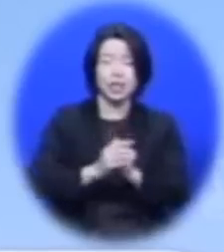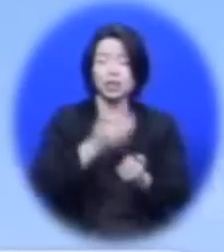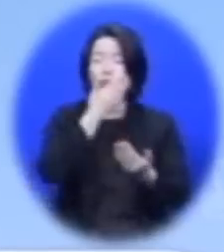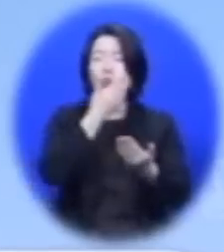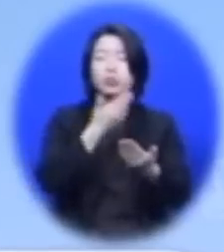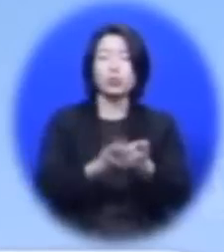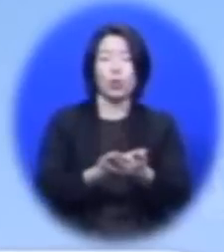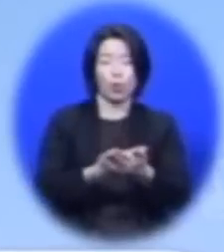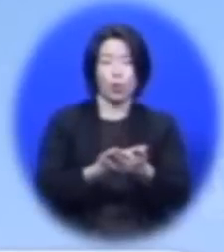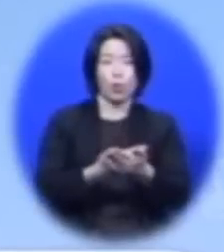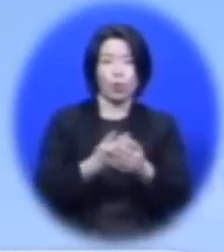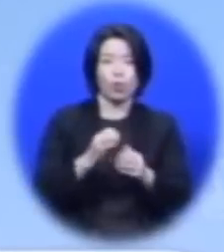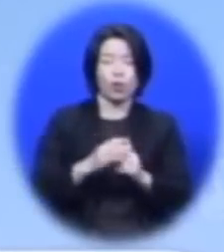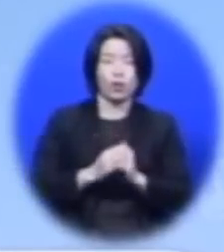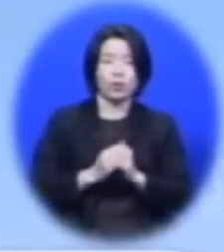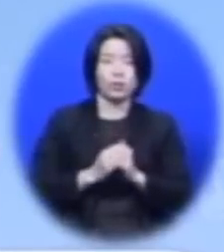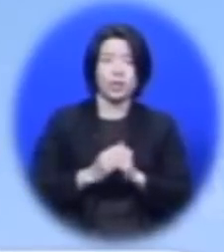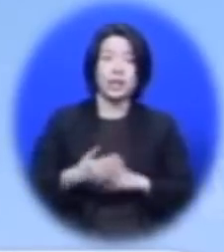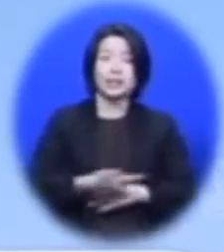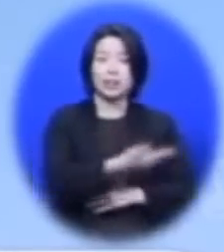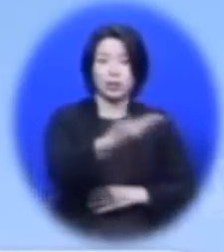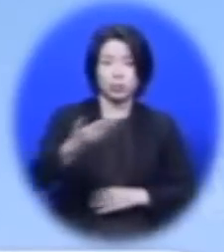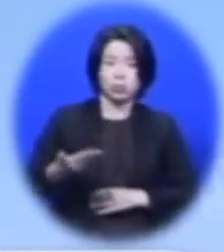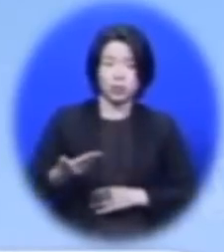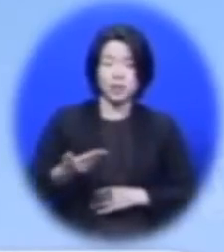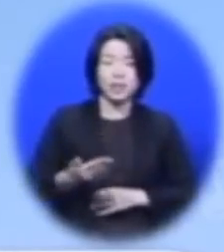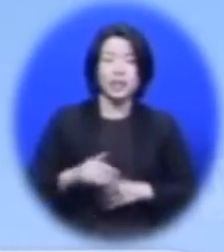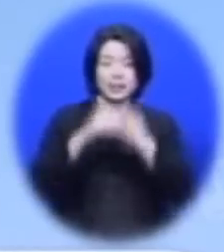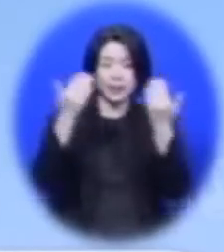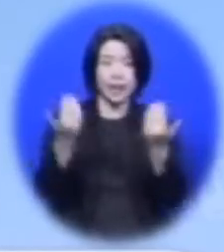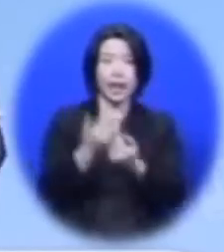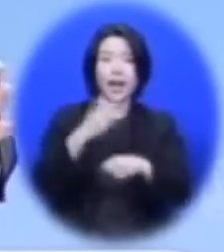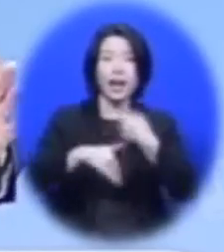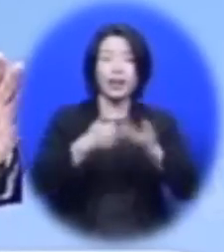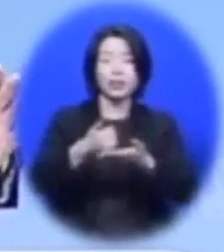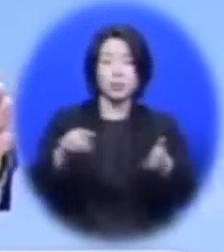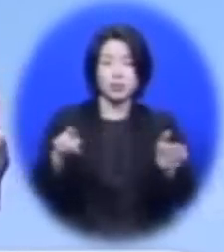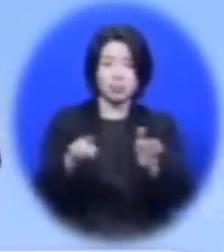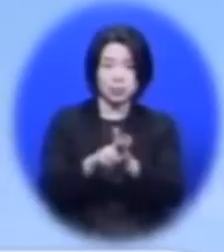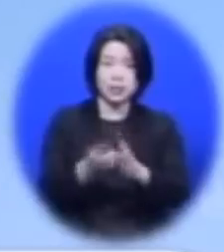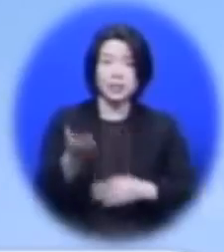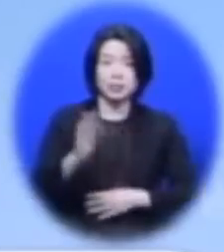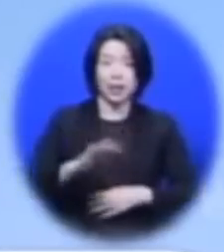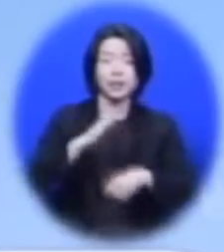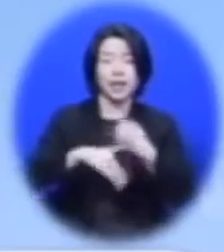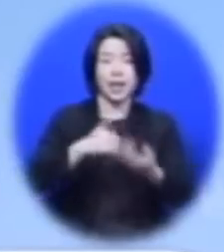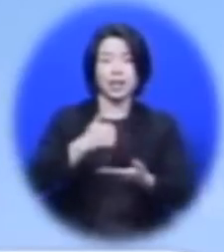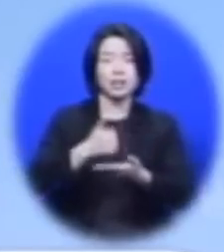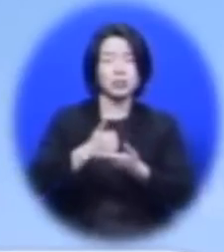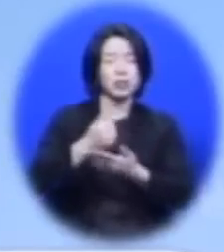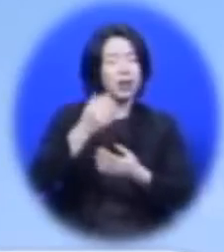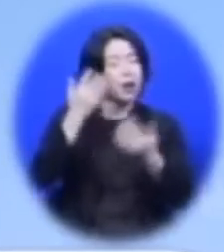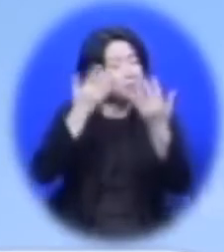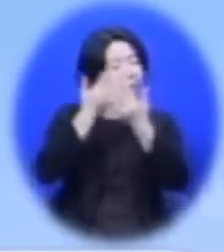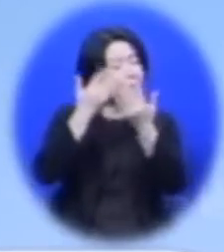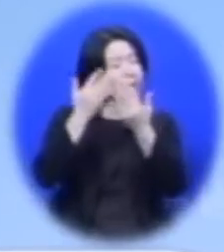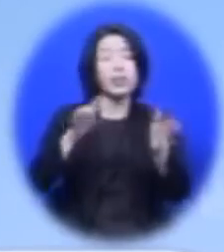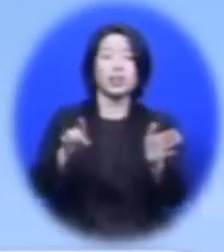중요해요. 여러분, 여러분이 다 하나님을 믿으시지만 하나님을 막연하게 믿는